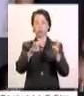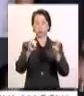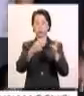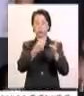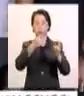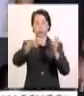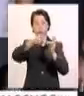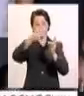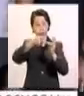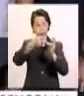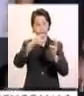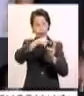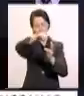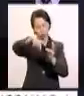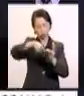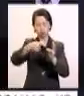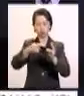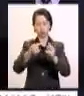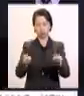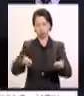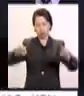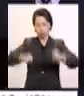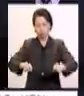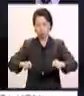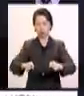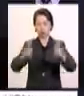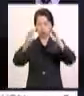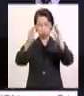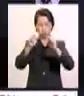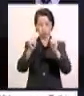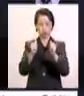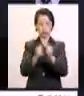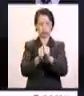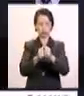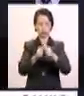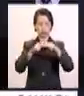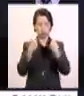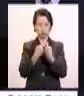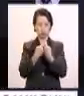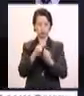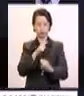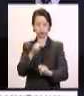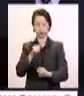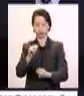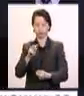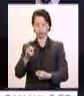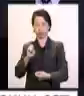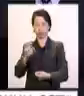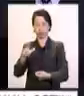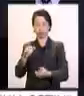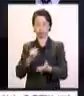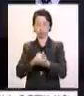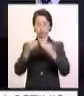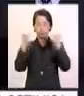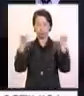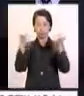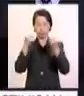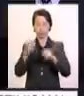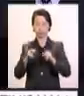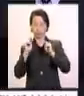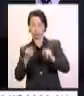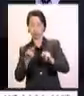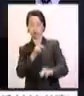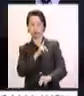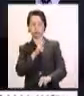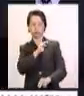dari Pulau Pinang. Kesemua mereka mengikat kontrak semusim bersama pasukan kendalian Zainal Abidin Hassan dalam satu majlis yang disaksikan